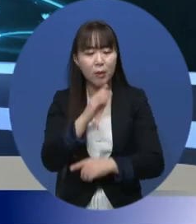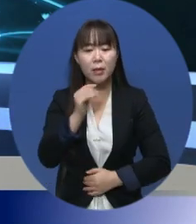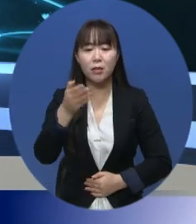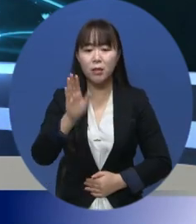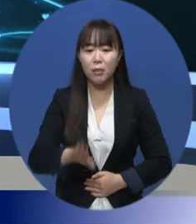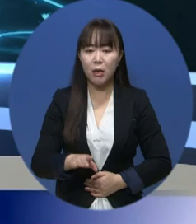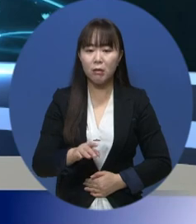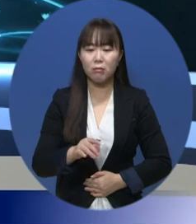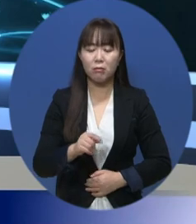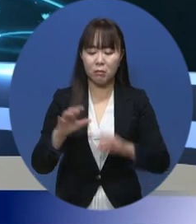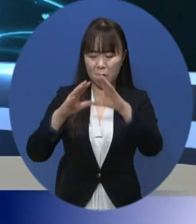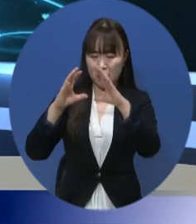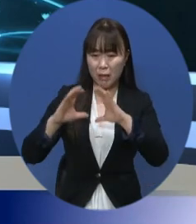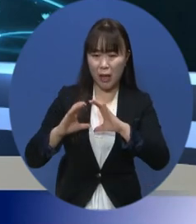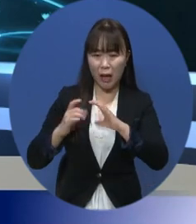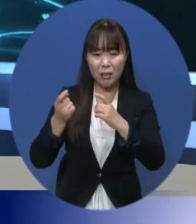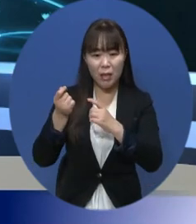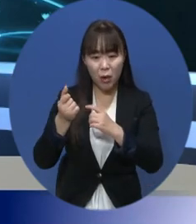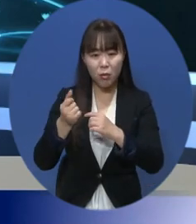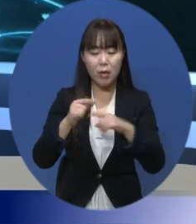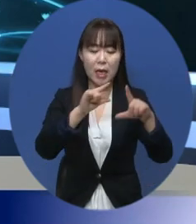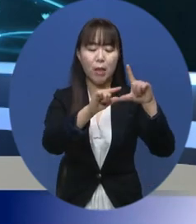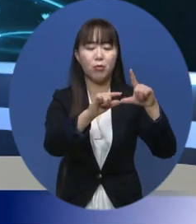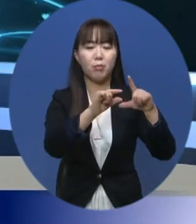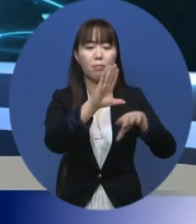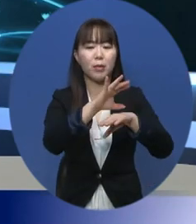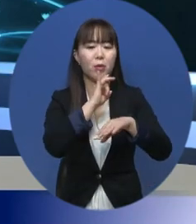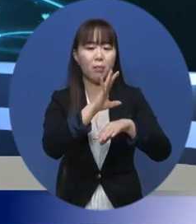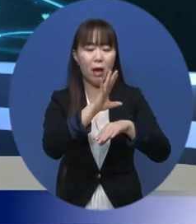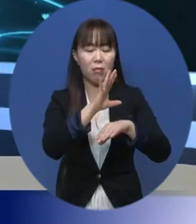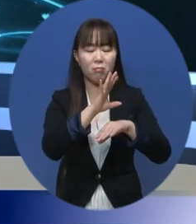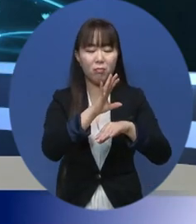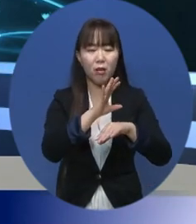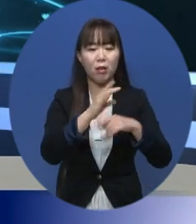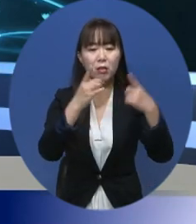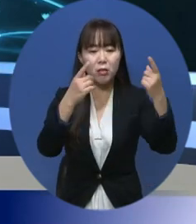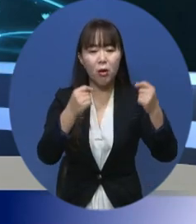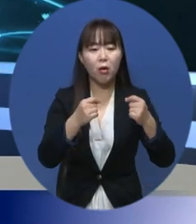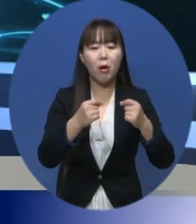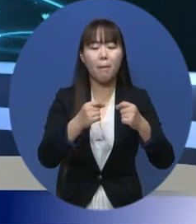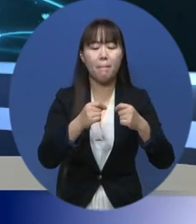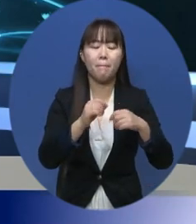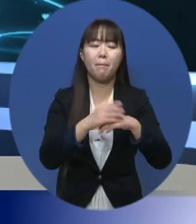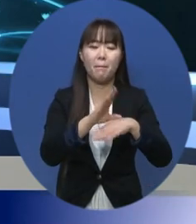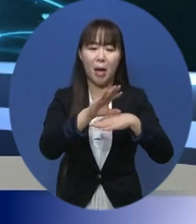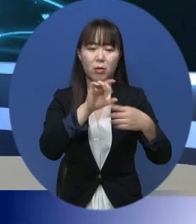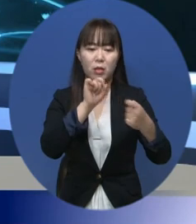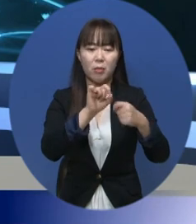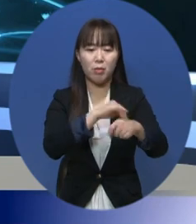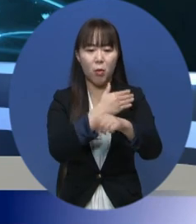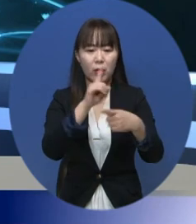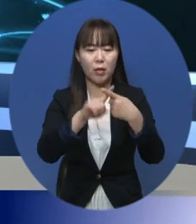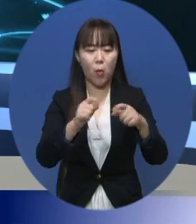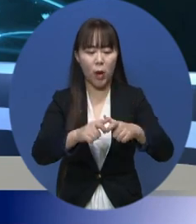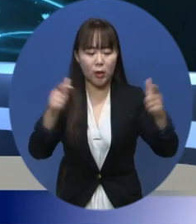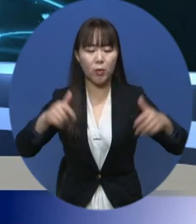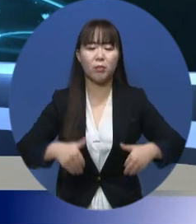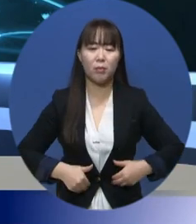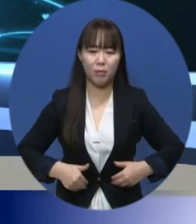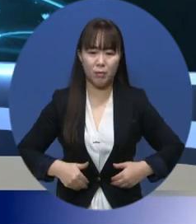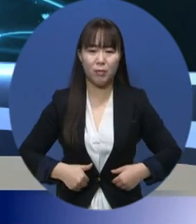개선됐지만 작은 화면과 일부 방송에만 수어가 제공되는 등 방송 접근권에서의 확대도 필요한